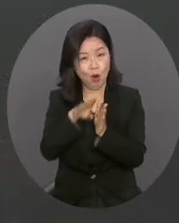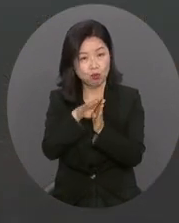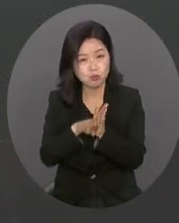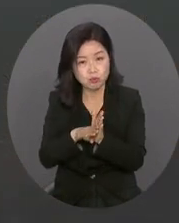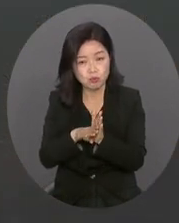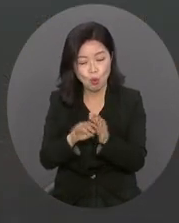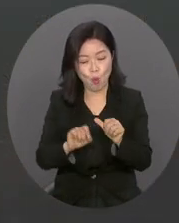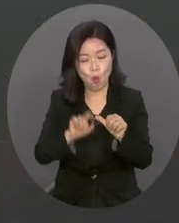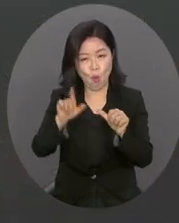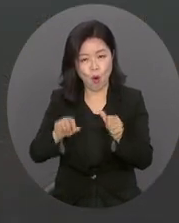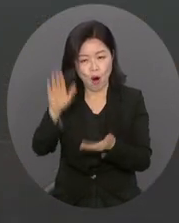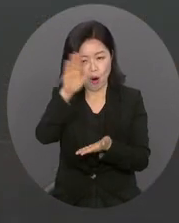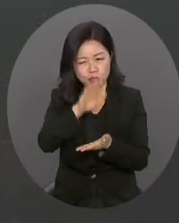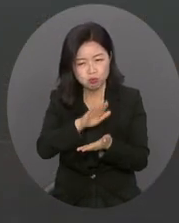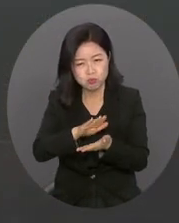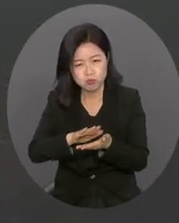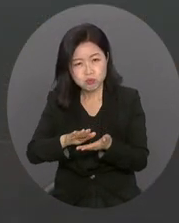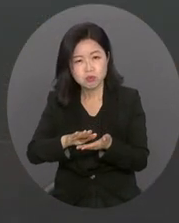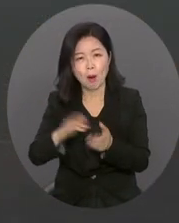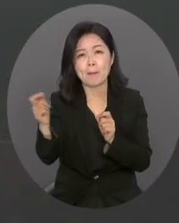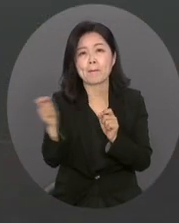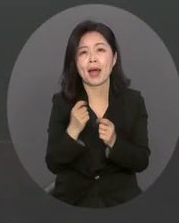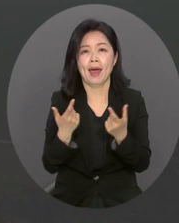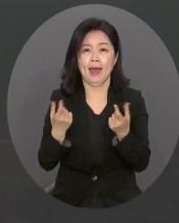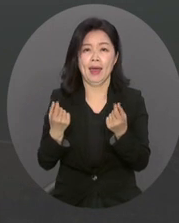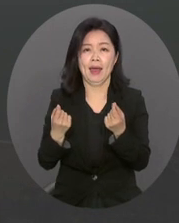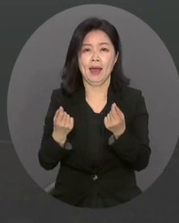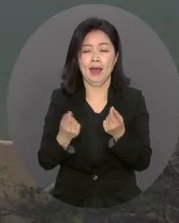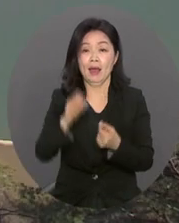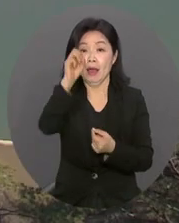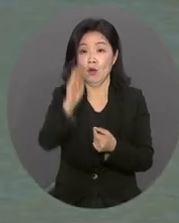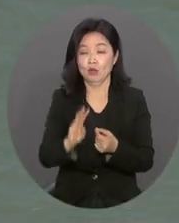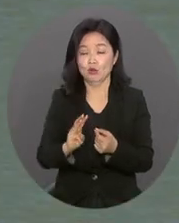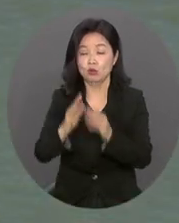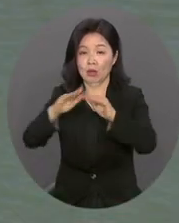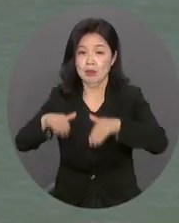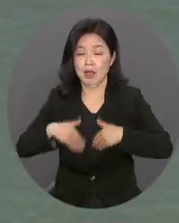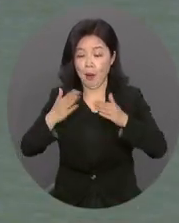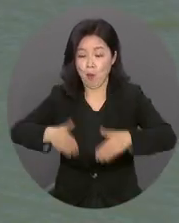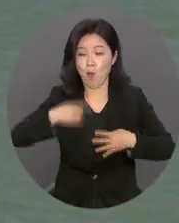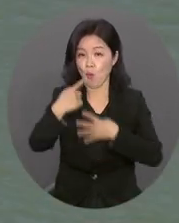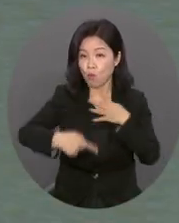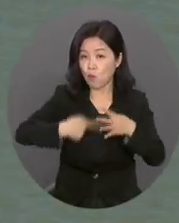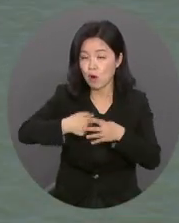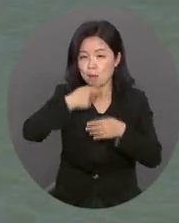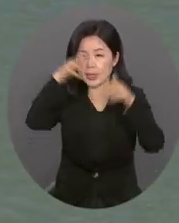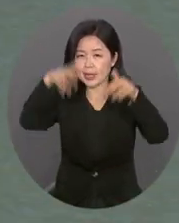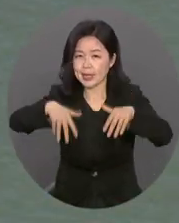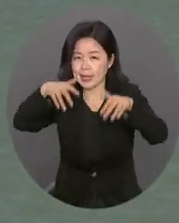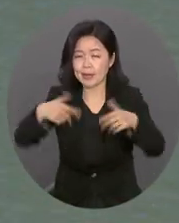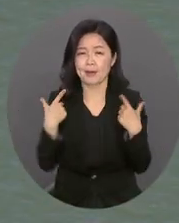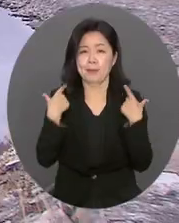6월 고갈 시기가 점차 현실화되고 있기 때문입니다. 광주 전남의 봄철 강수량은 평년에 비해 크게 늘지 않을 것으로